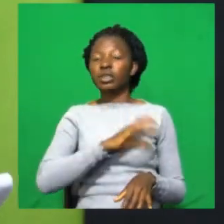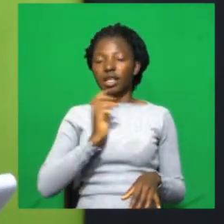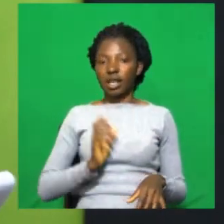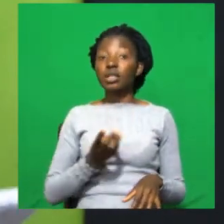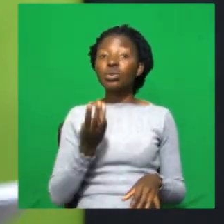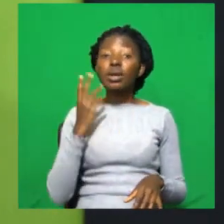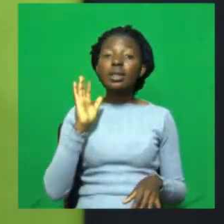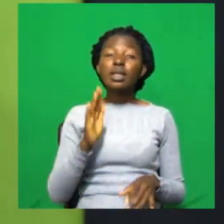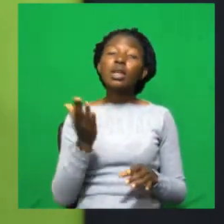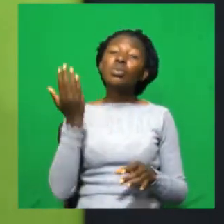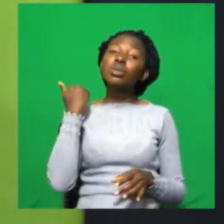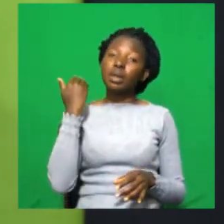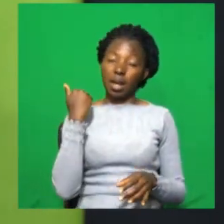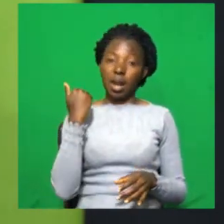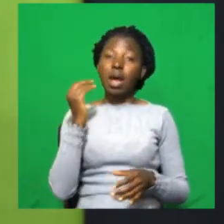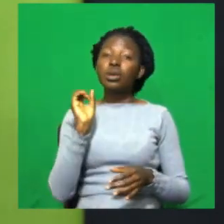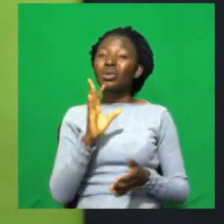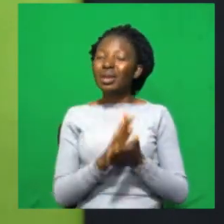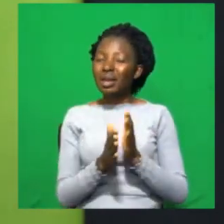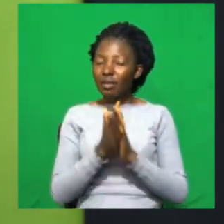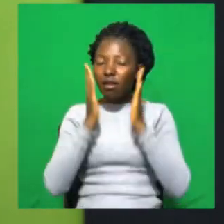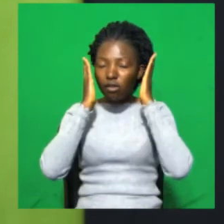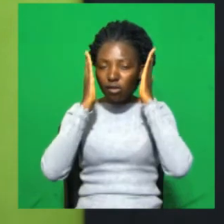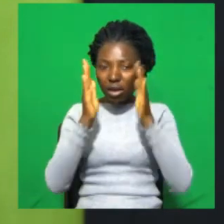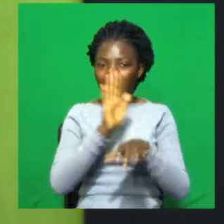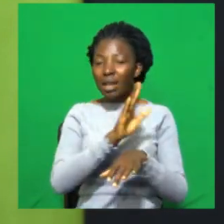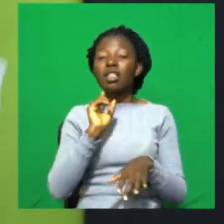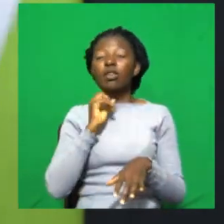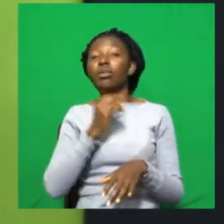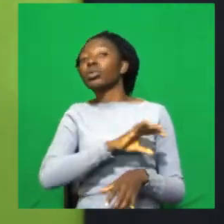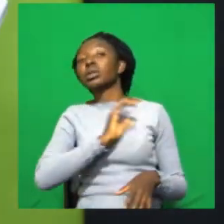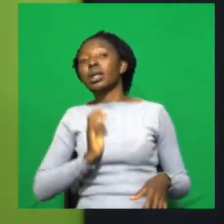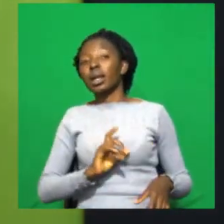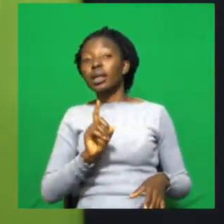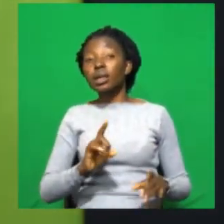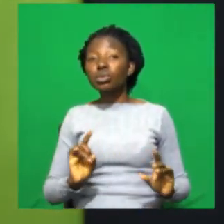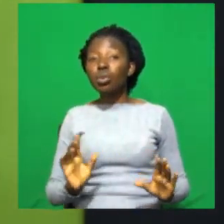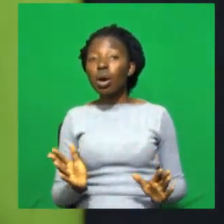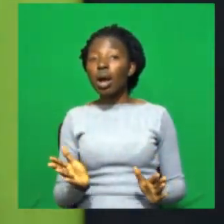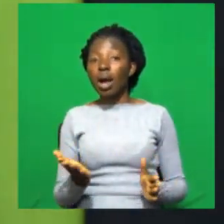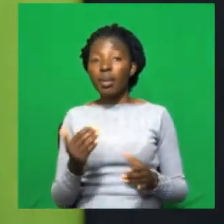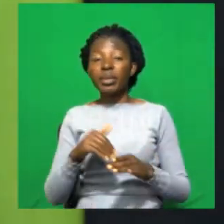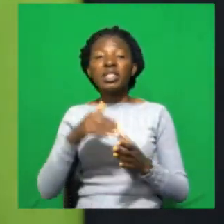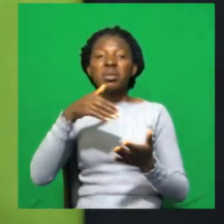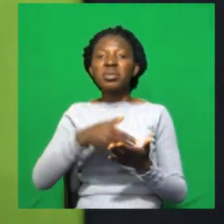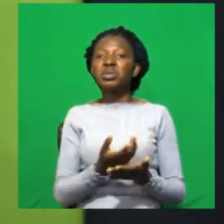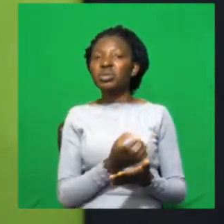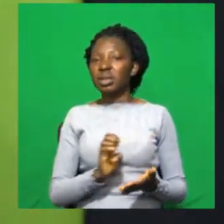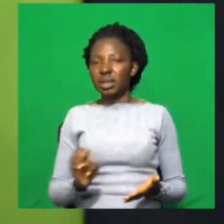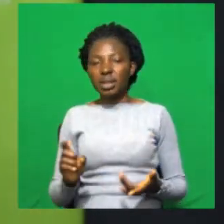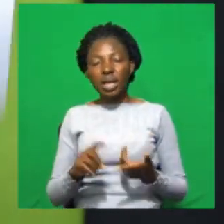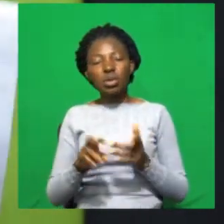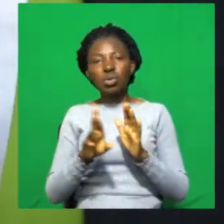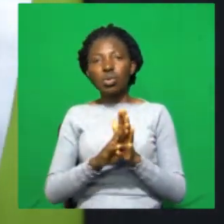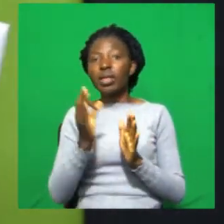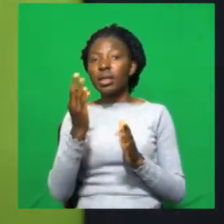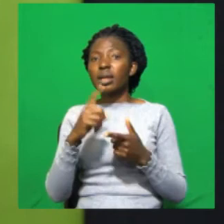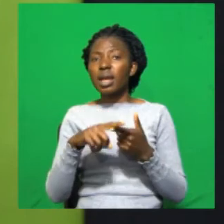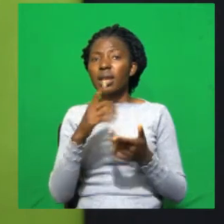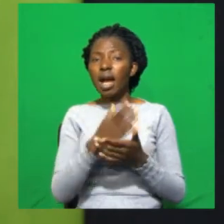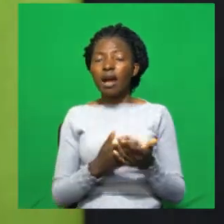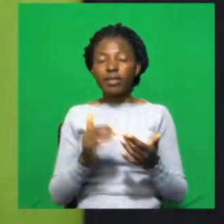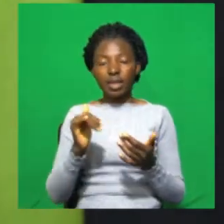atoko. Kureva kuti chiregai kuramba muchitarisa mumwe andikristu achabuda pamwe nekumiddle east achatonga kwe3.5